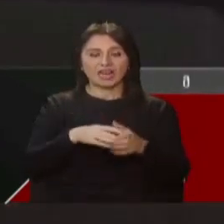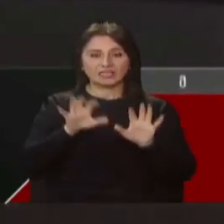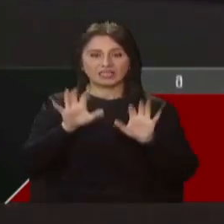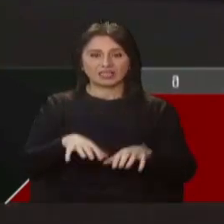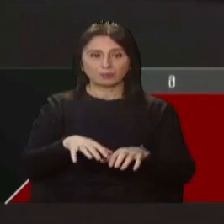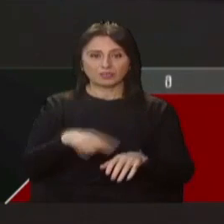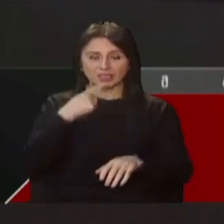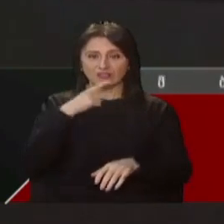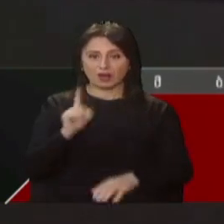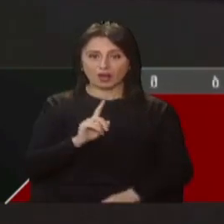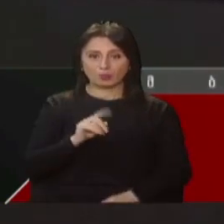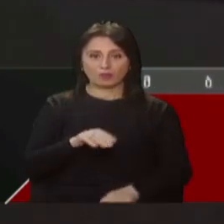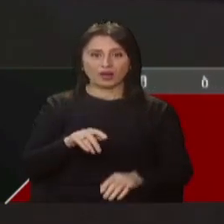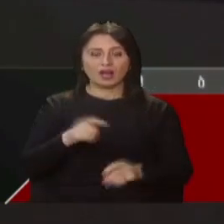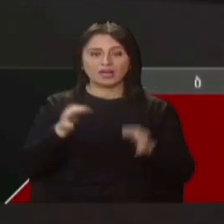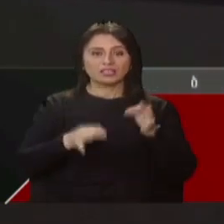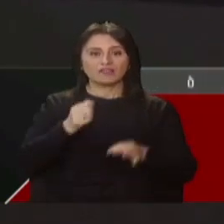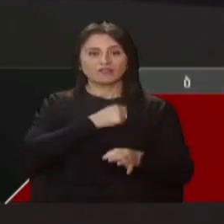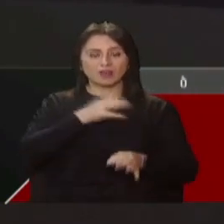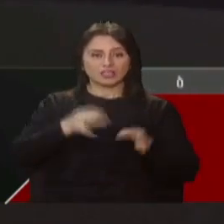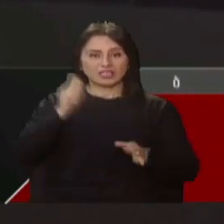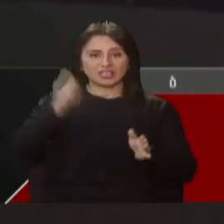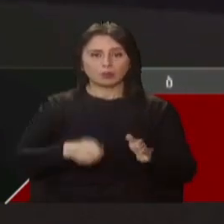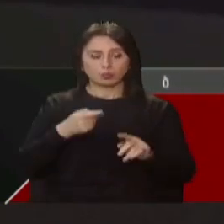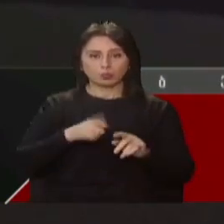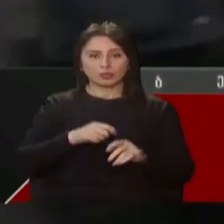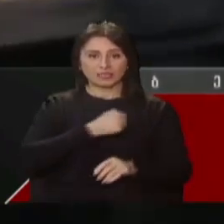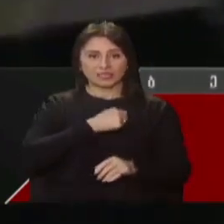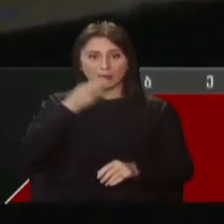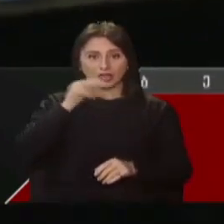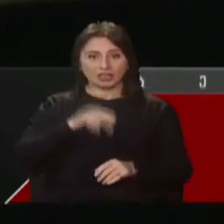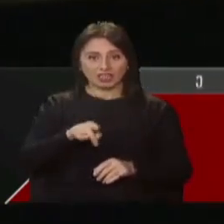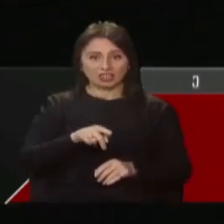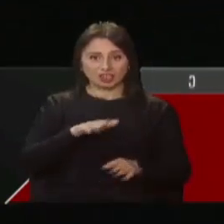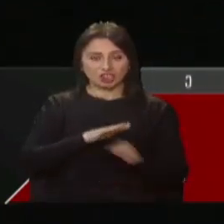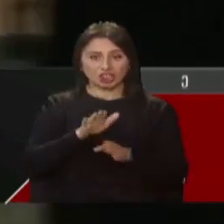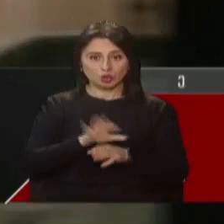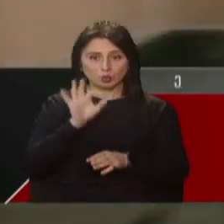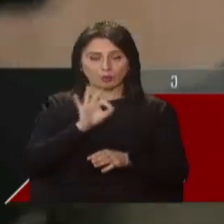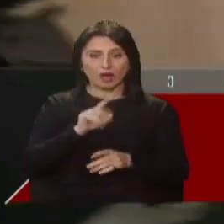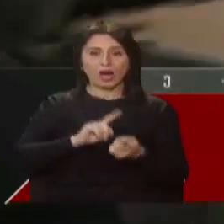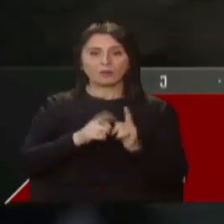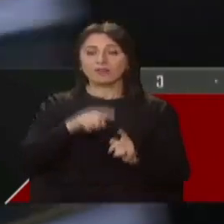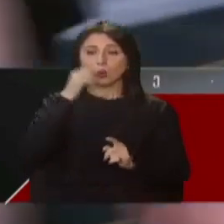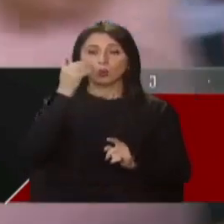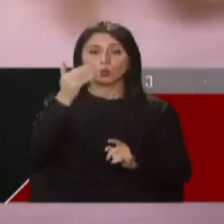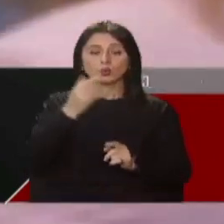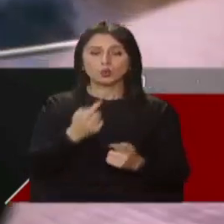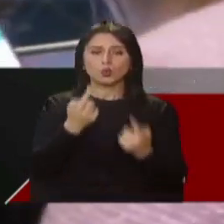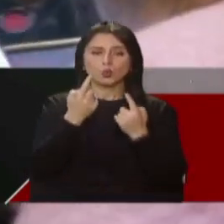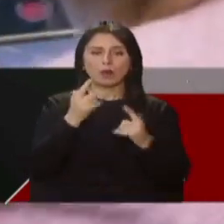თავმჯდომარე აღნიშნა, რომ ტრიბუნალის საშუალებით არამხოლოდ სამხედრო დანაშაულებების უშუალო შესრულებლების, არამედ რუსეთის